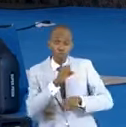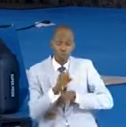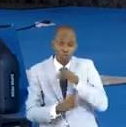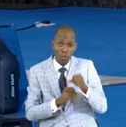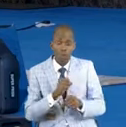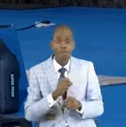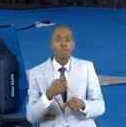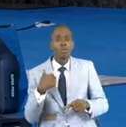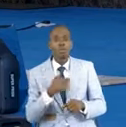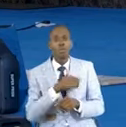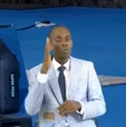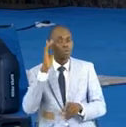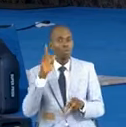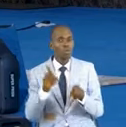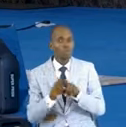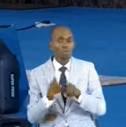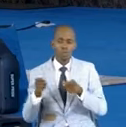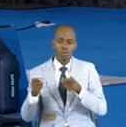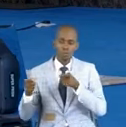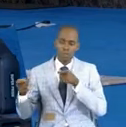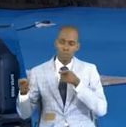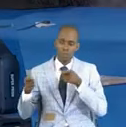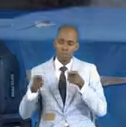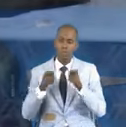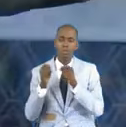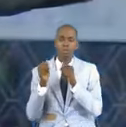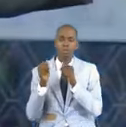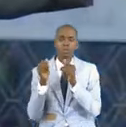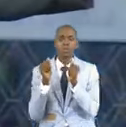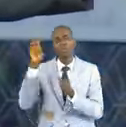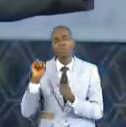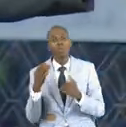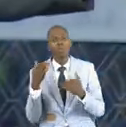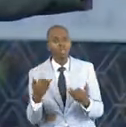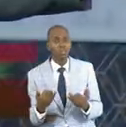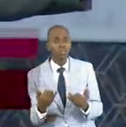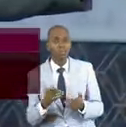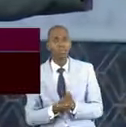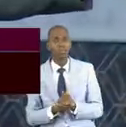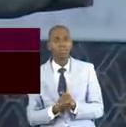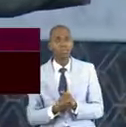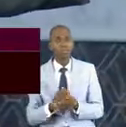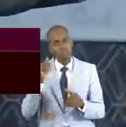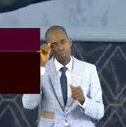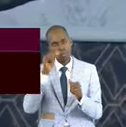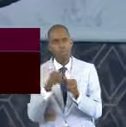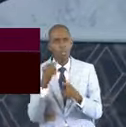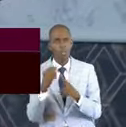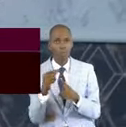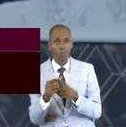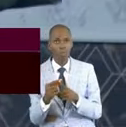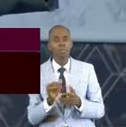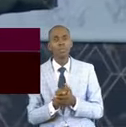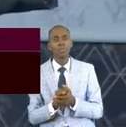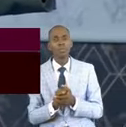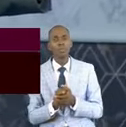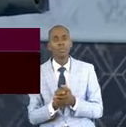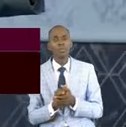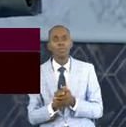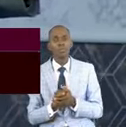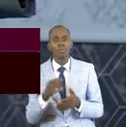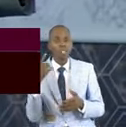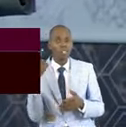eze. Otu ihe nke bụ na anyị ga-esoro Kraịst taa ahụhụ, nke ọzọ bụ na anyị ga-esoro